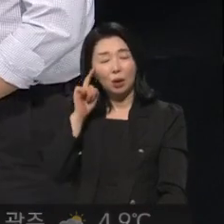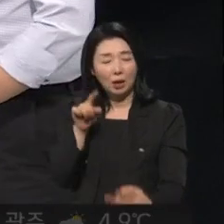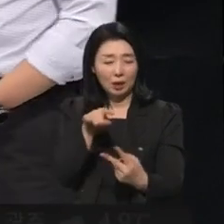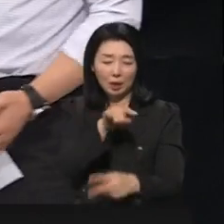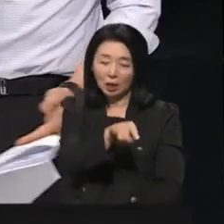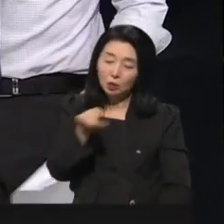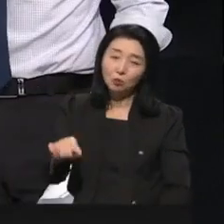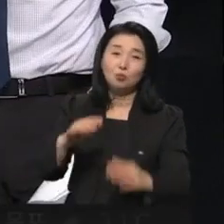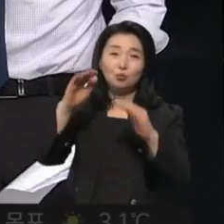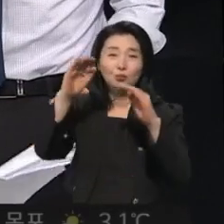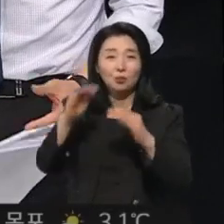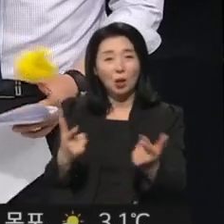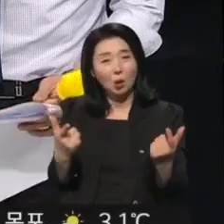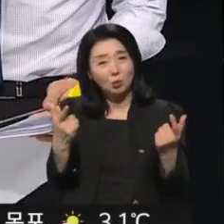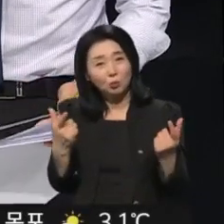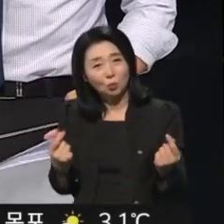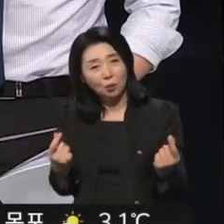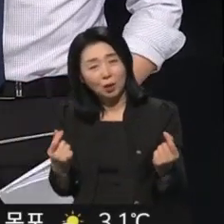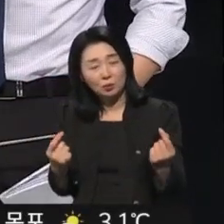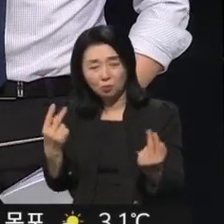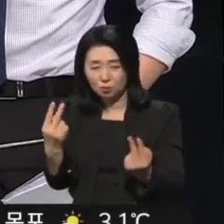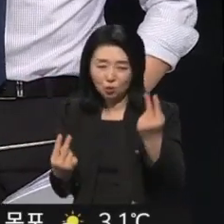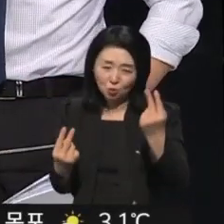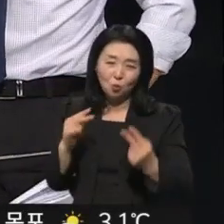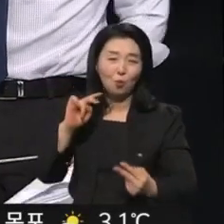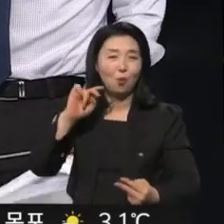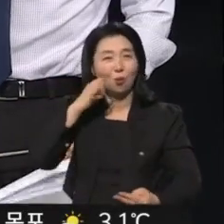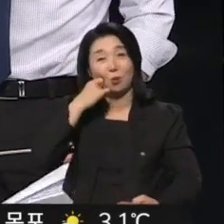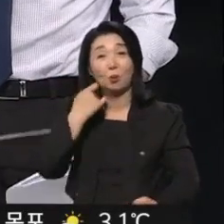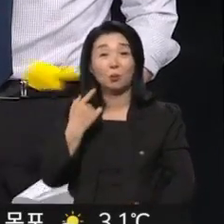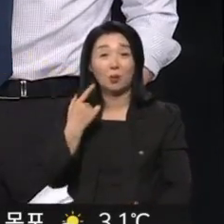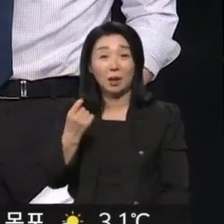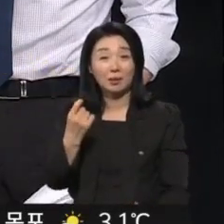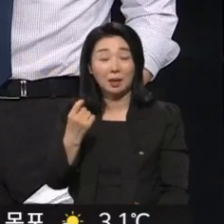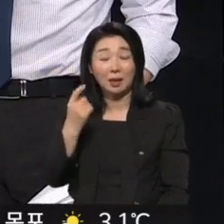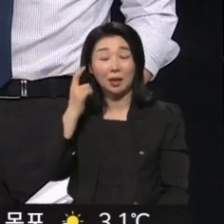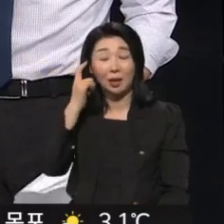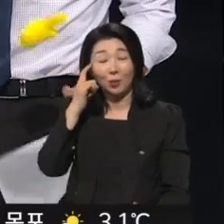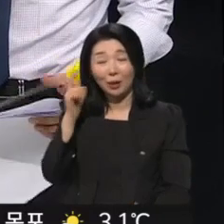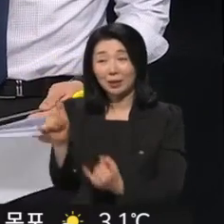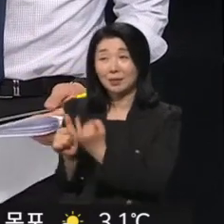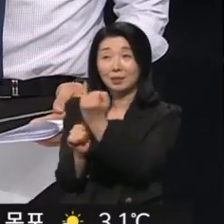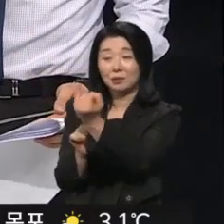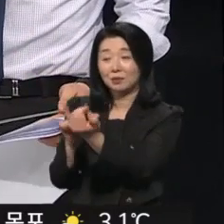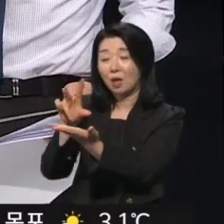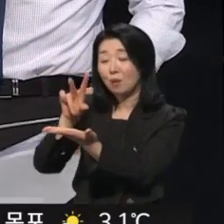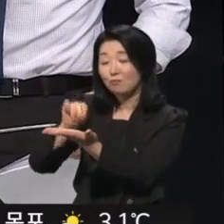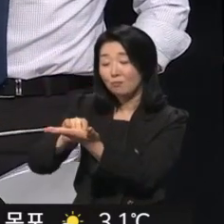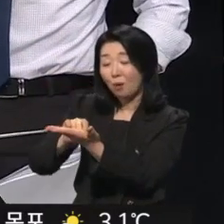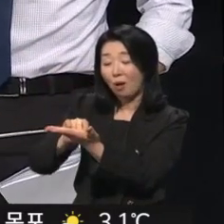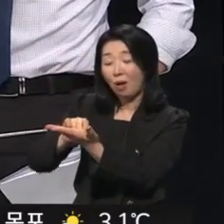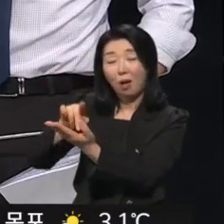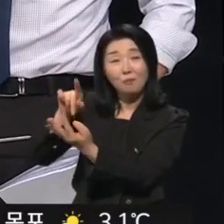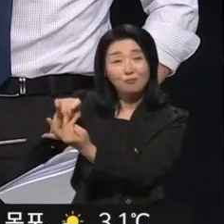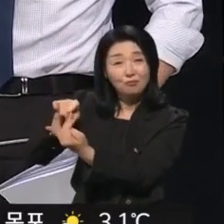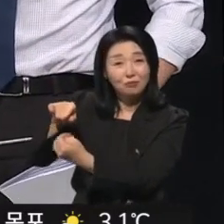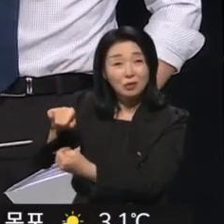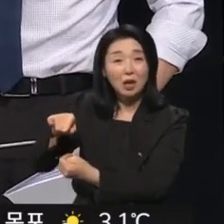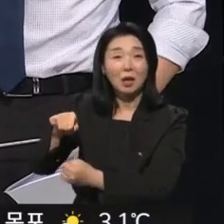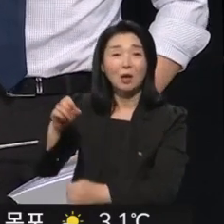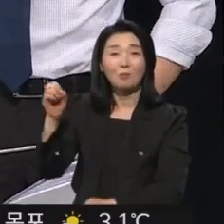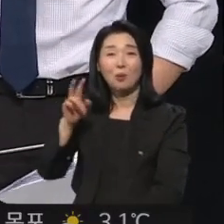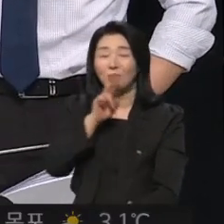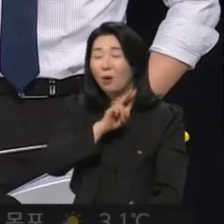사안을 동일선상에 놓고 비교하기 무리일 듯한데요. 김 여사의 사법 리스크를 둘러싼 여야와 이 대통령실의